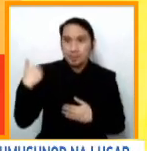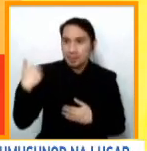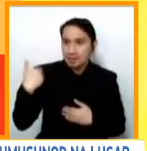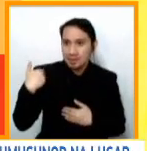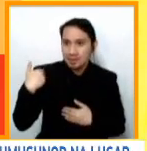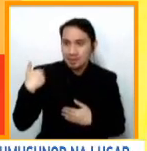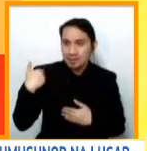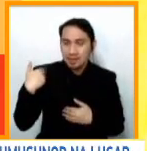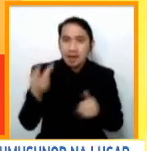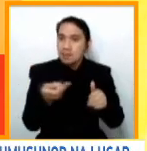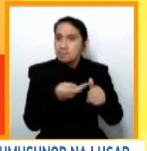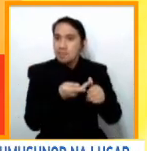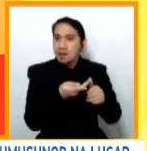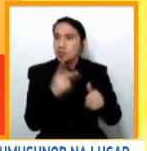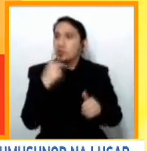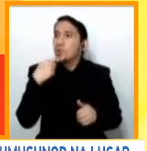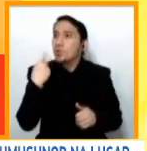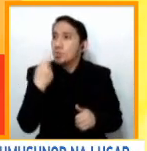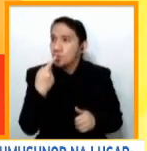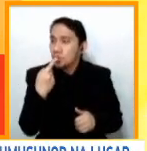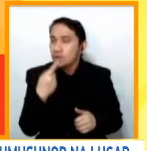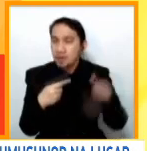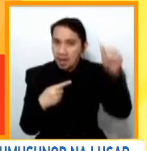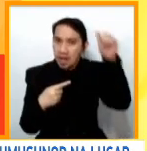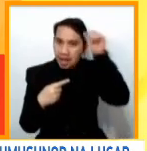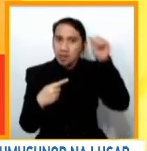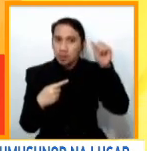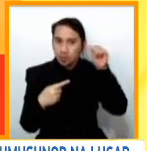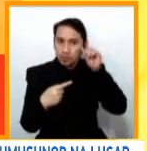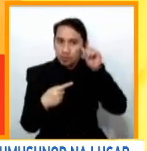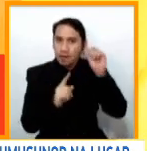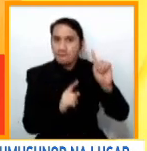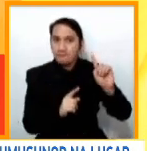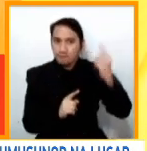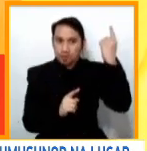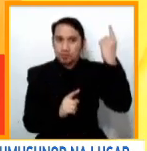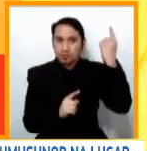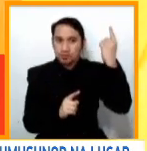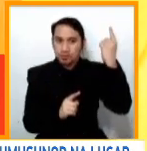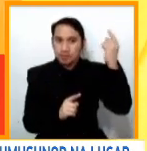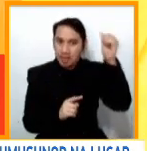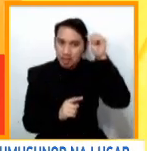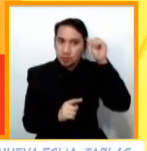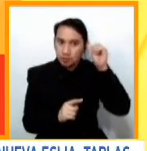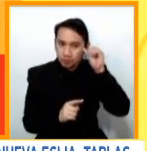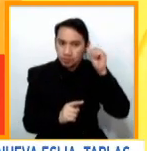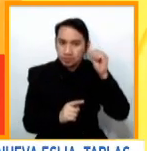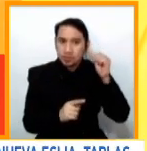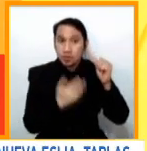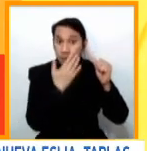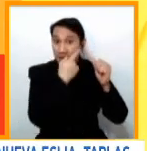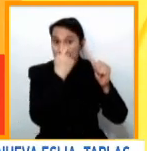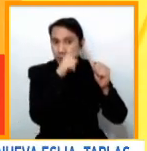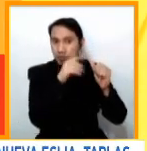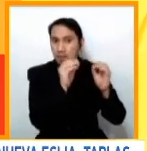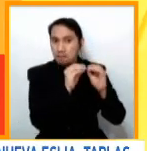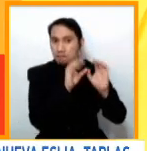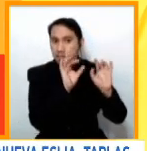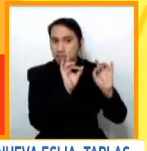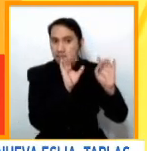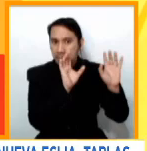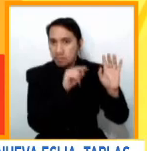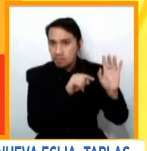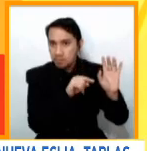kailangan natin mabakunahan ng mas marami ng mga adult population na at risk or yung mga